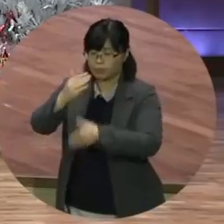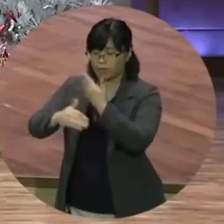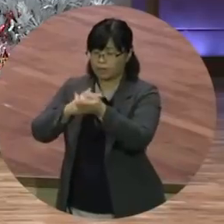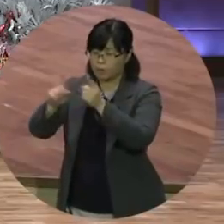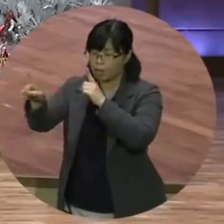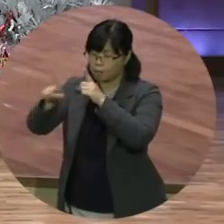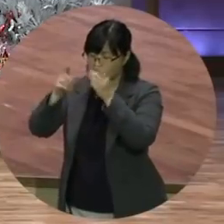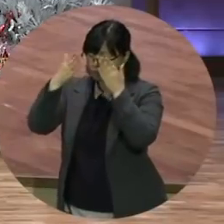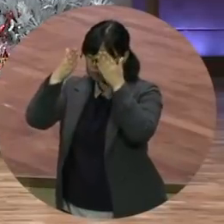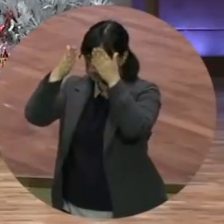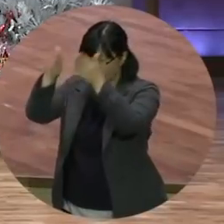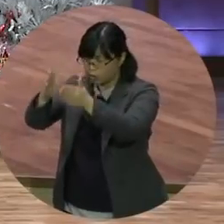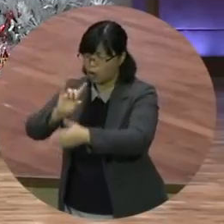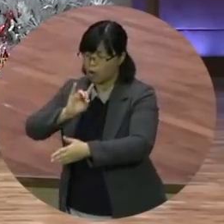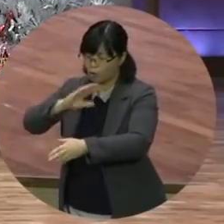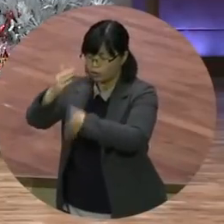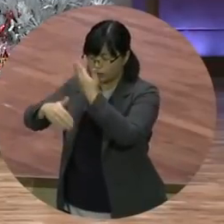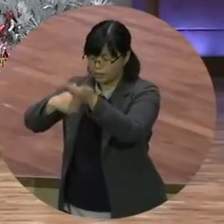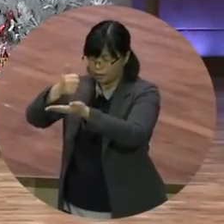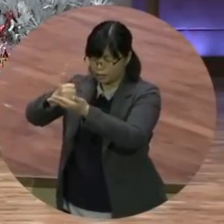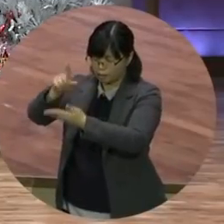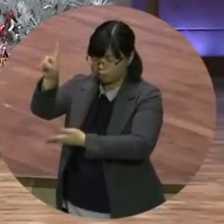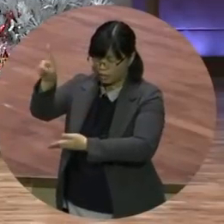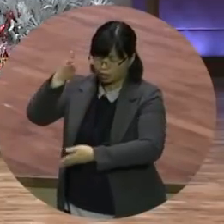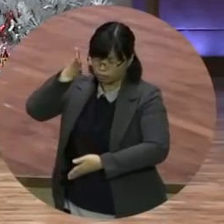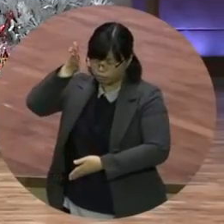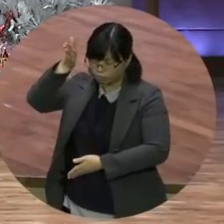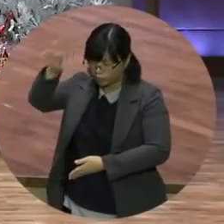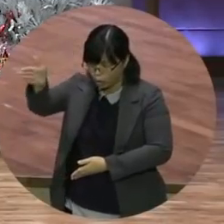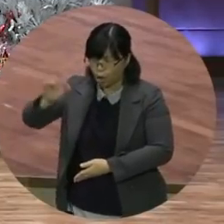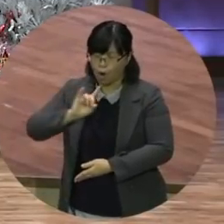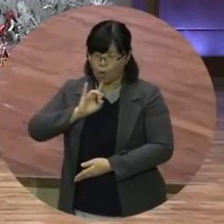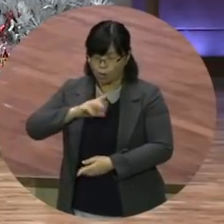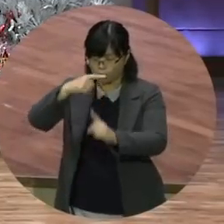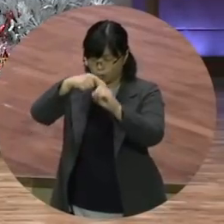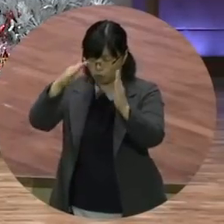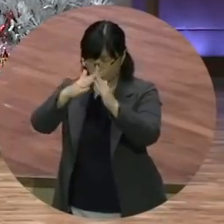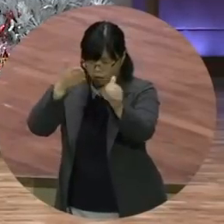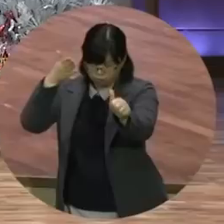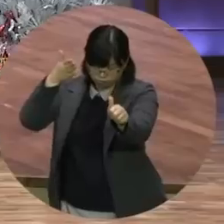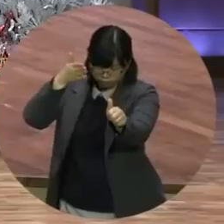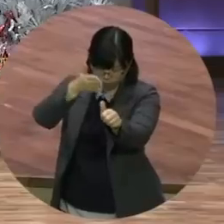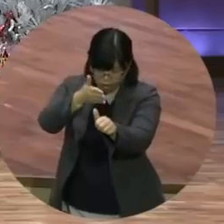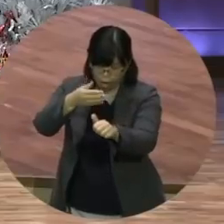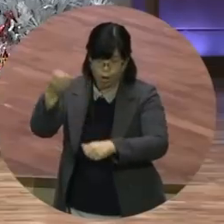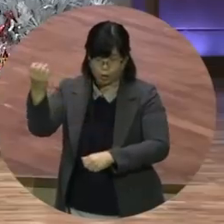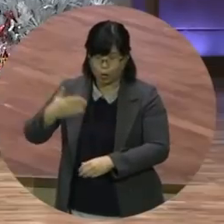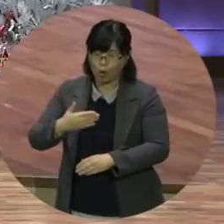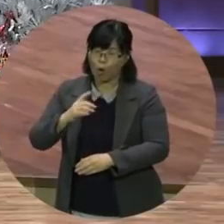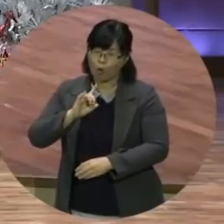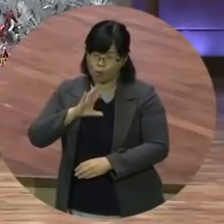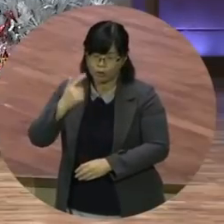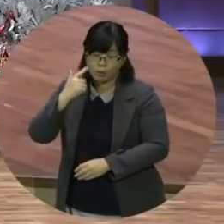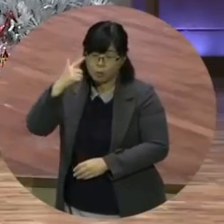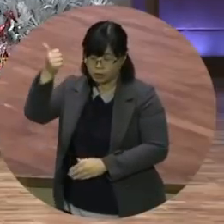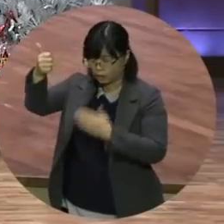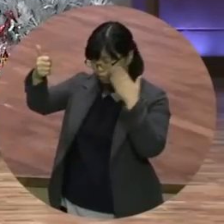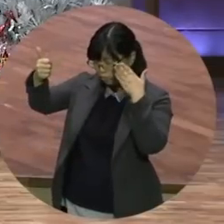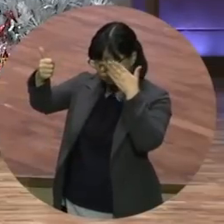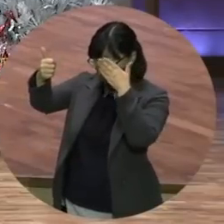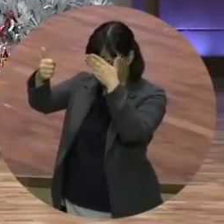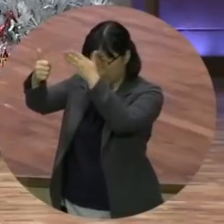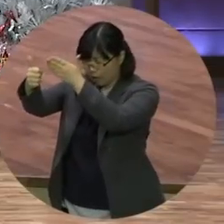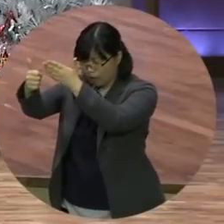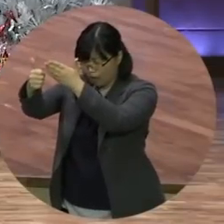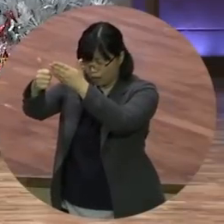중심, 오직 하나님 중심, 오직 교회 중심, 오직 목회자 중심으로 원리스를